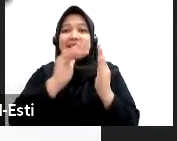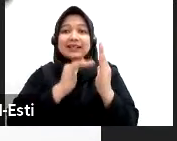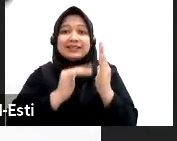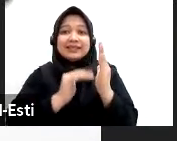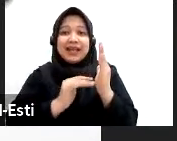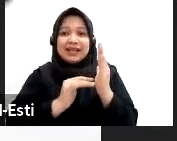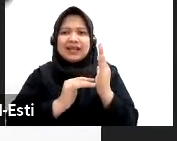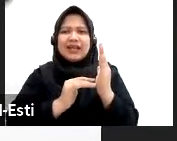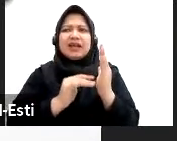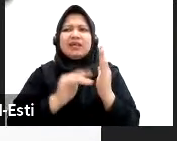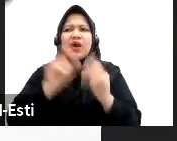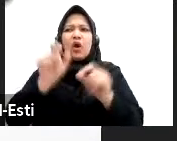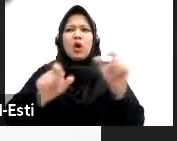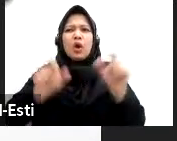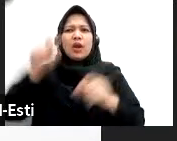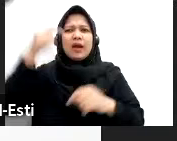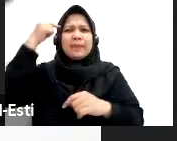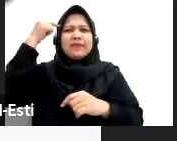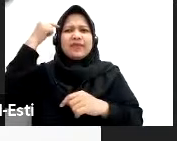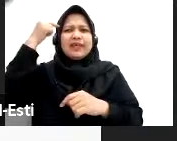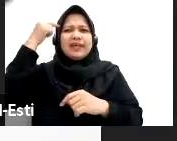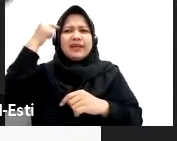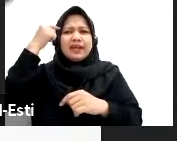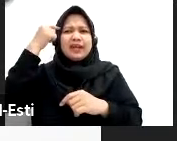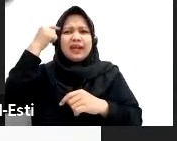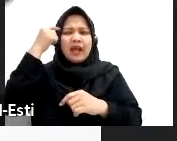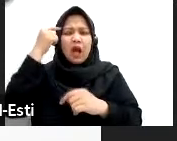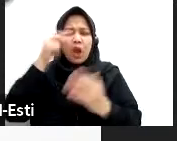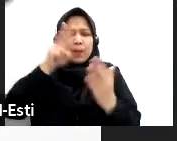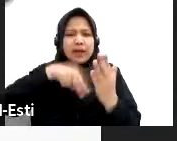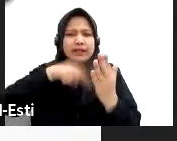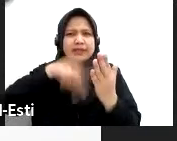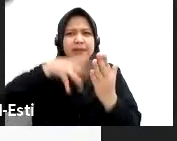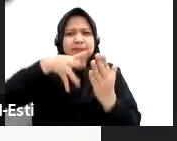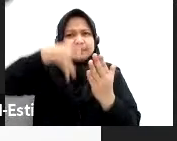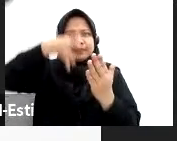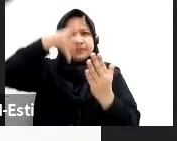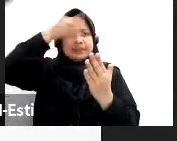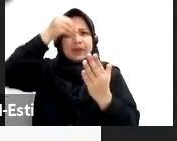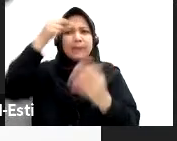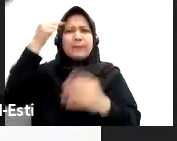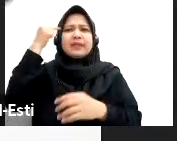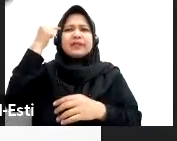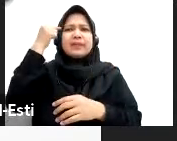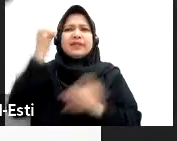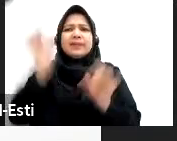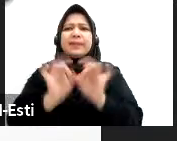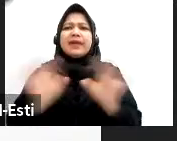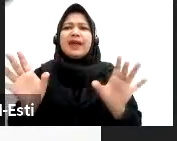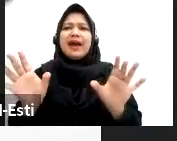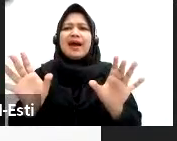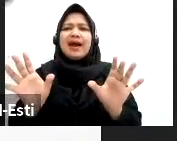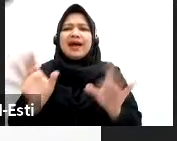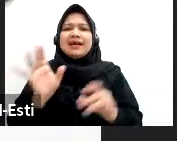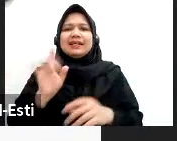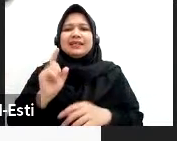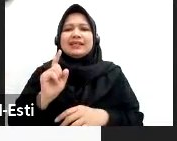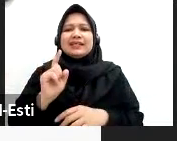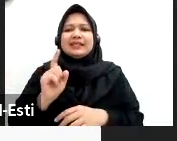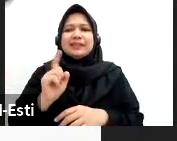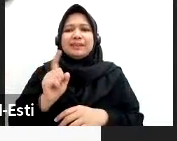dipersepsi secara berbeda oleh pembaca hanya karena eh keliru mengungkapkan